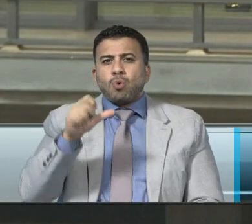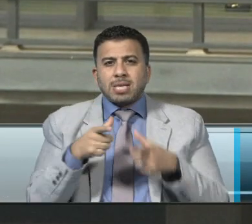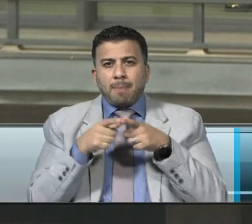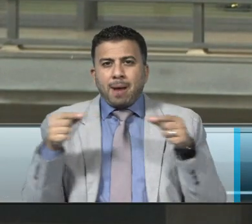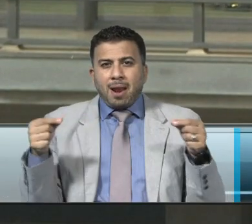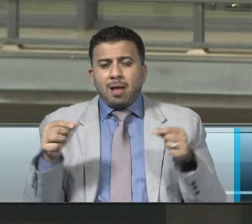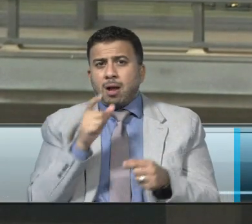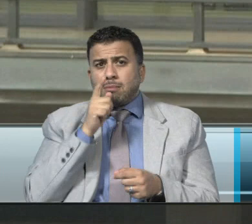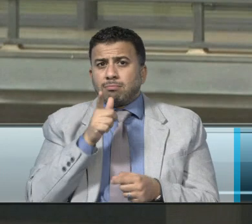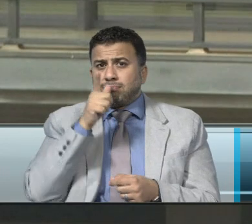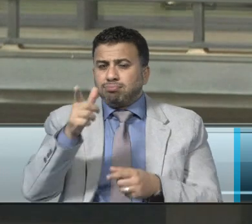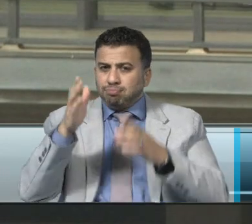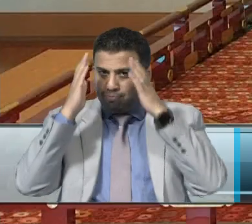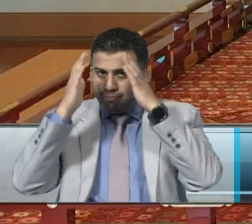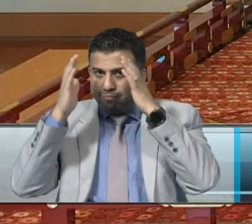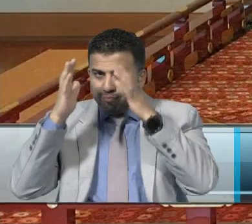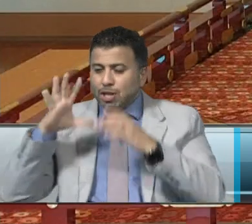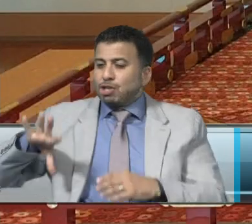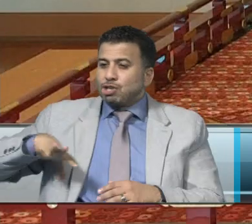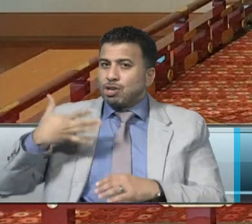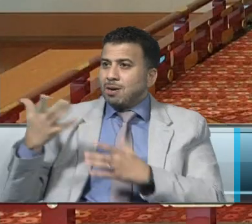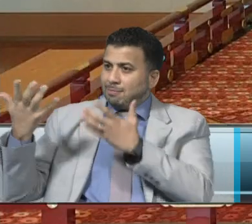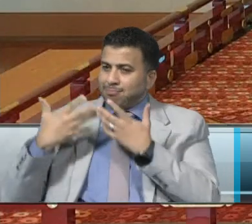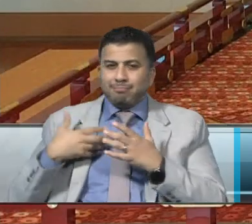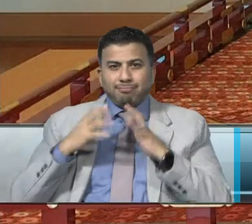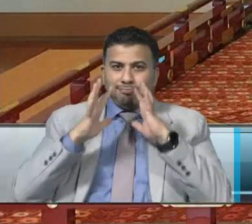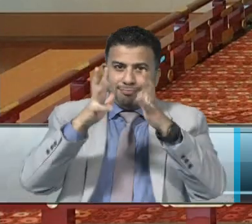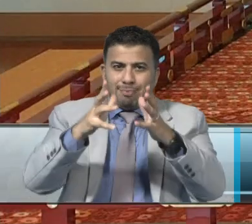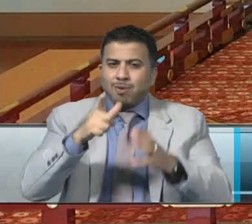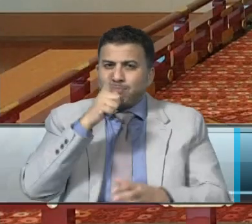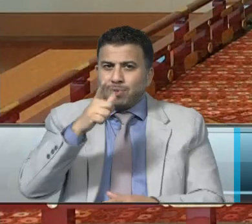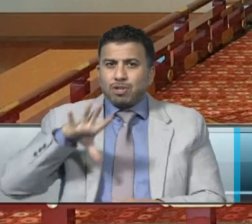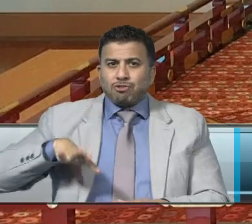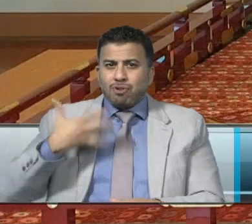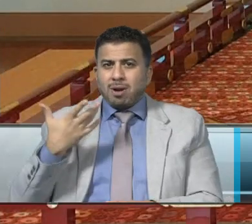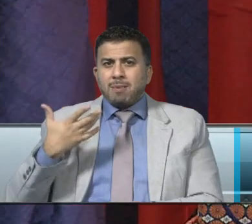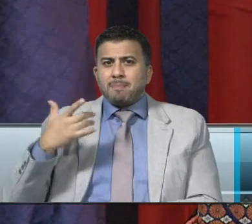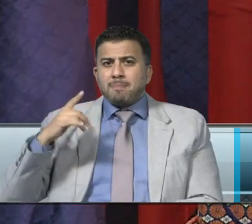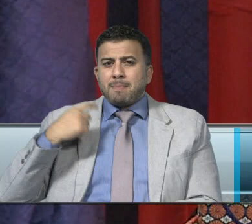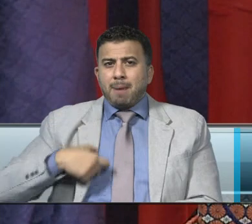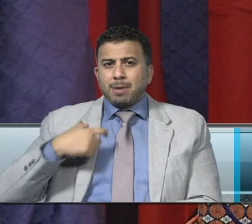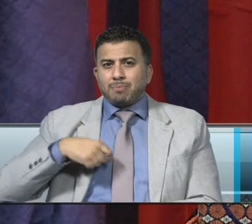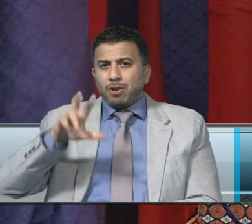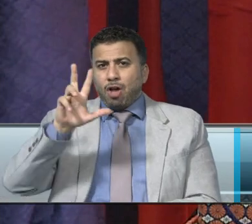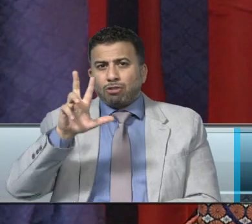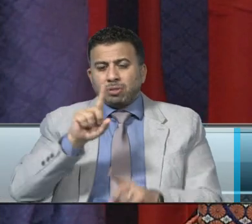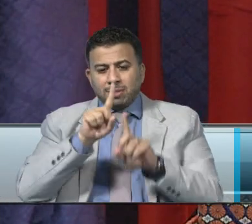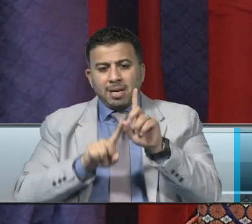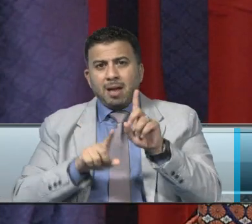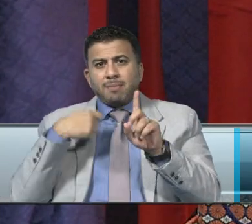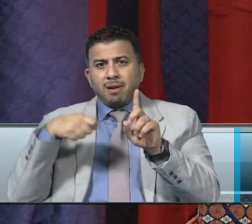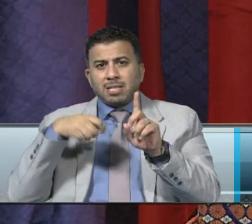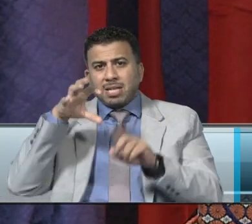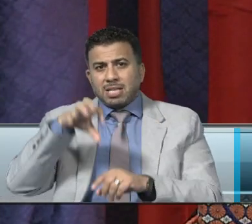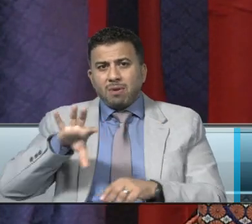إلى الإمبراطور تهاني صاحب السمو رئيس الدولة وصاحب السمو الشيخ محمد بن راشد المكتوم نائب رئيس